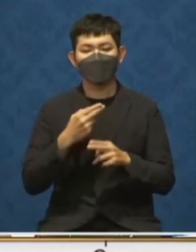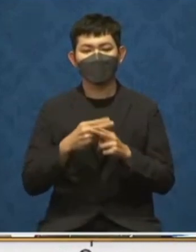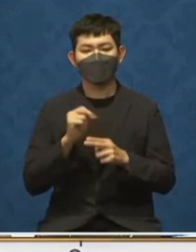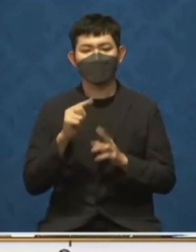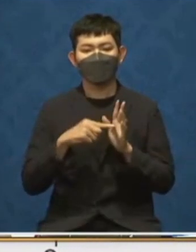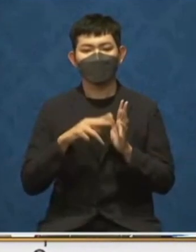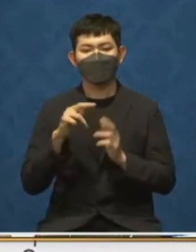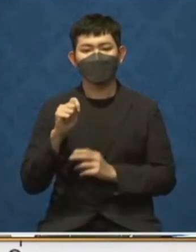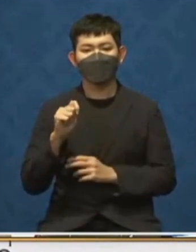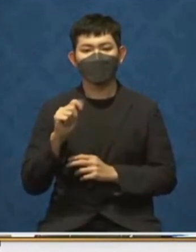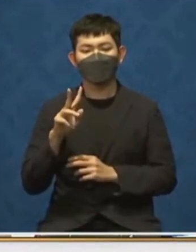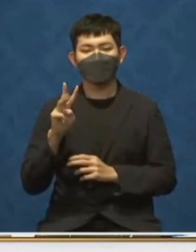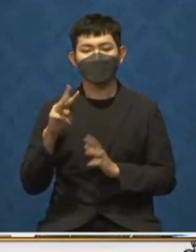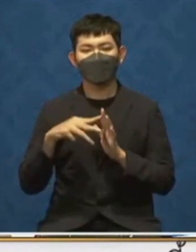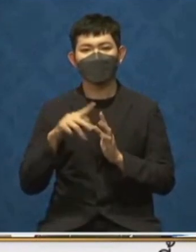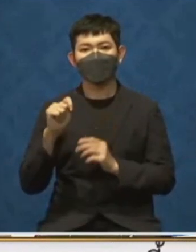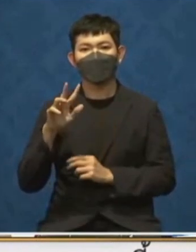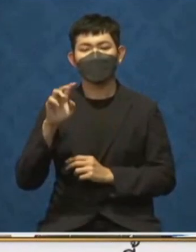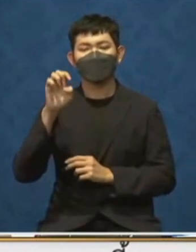ฐวุฒิแสดงตนนะครับ